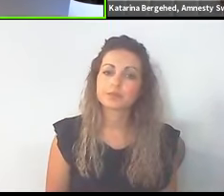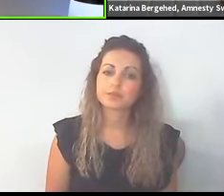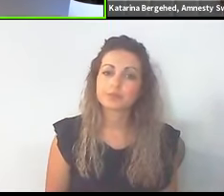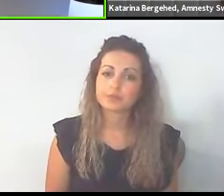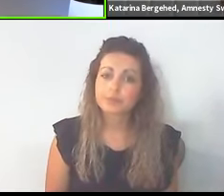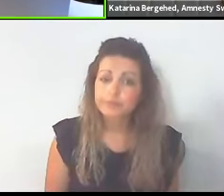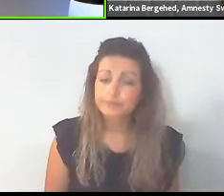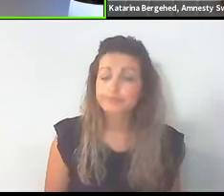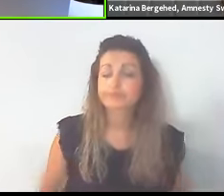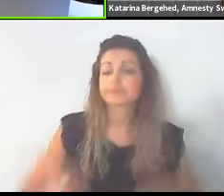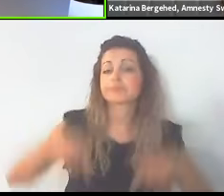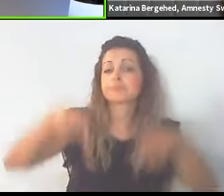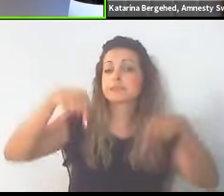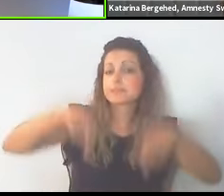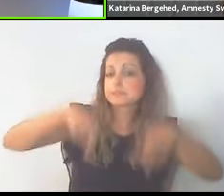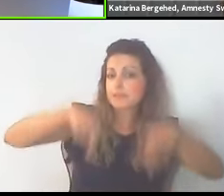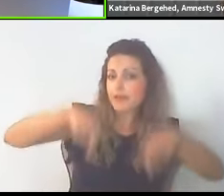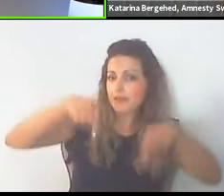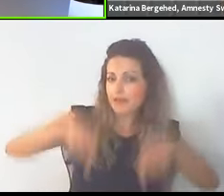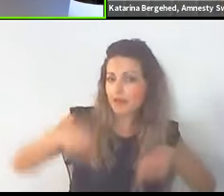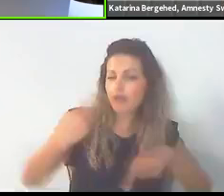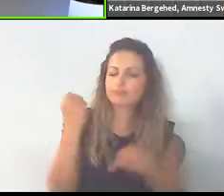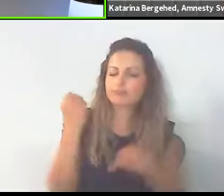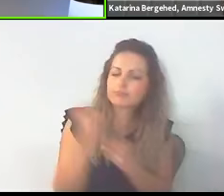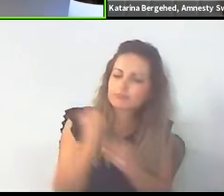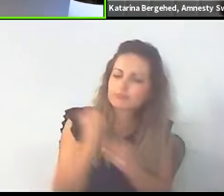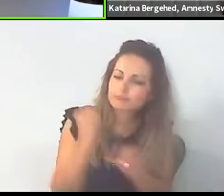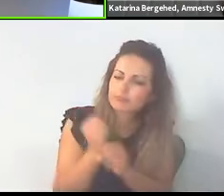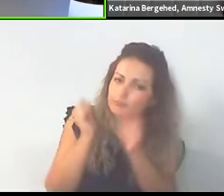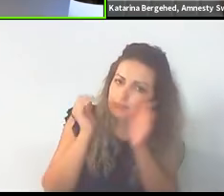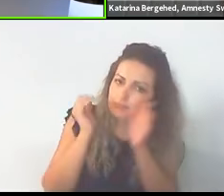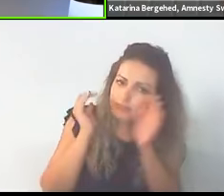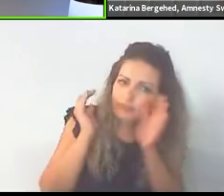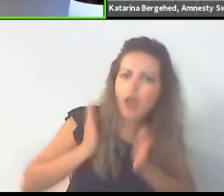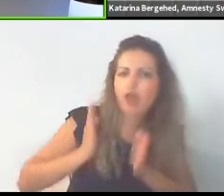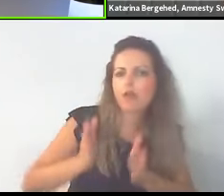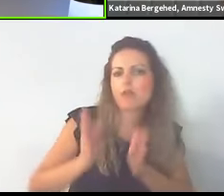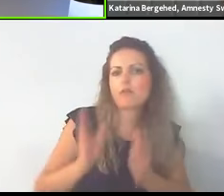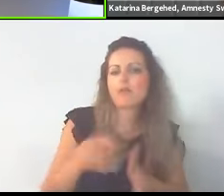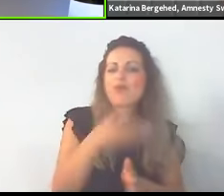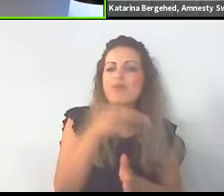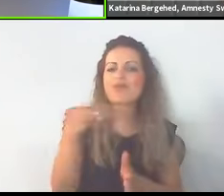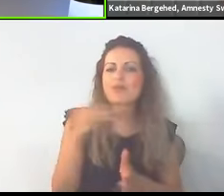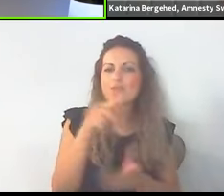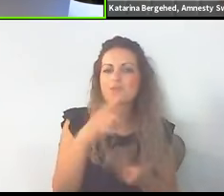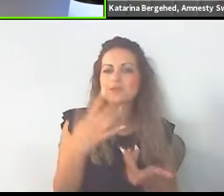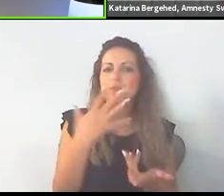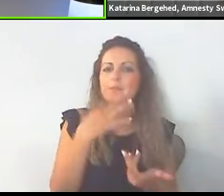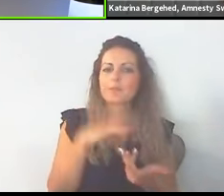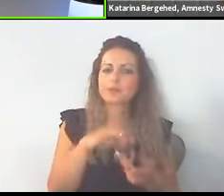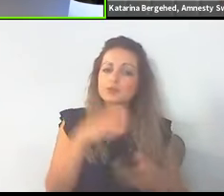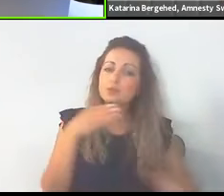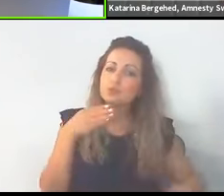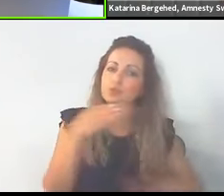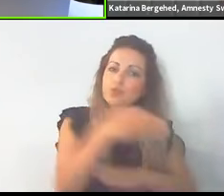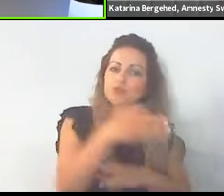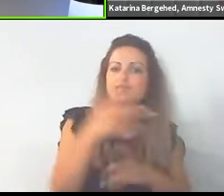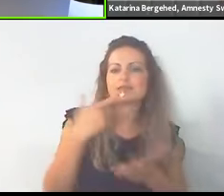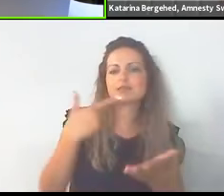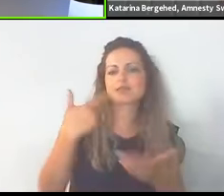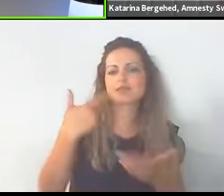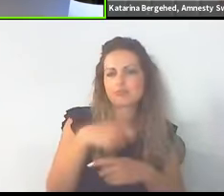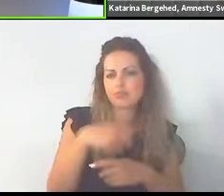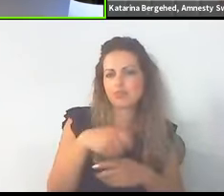Σήμερα δουλεύουμε ακόμα πάνω στο ζήτημα των εμποδίων στην πρόσβαση στη δικαιοσύνη και στην